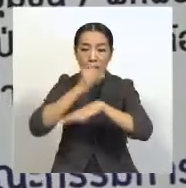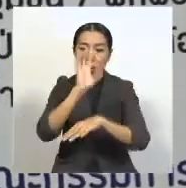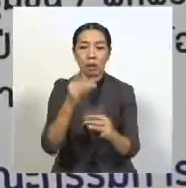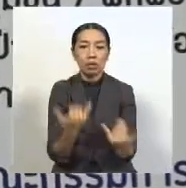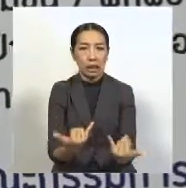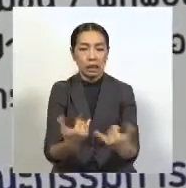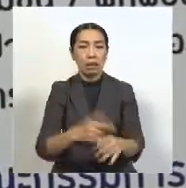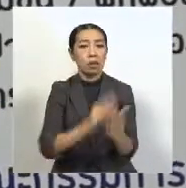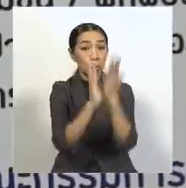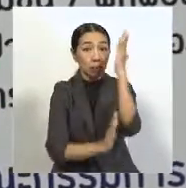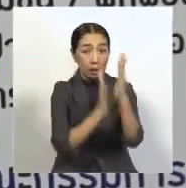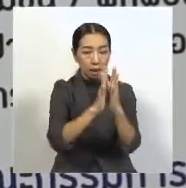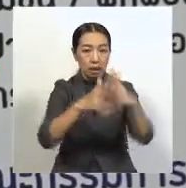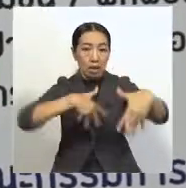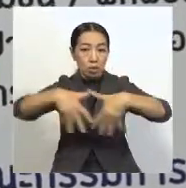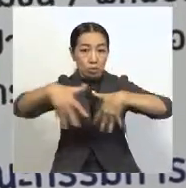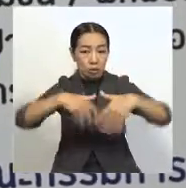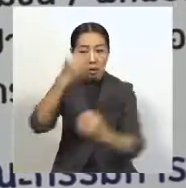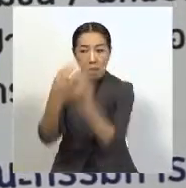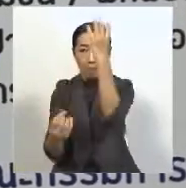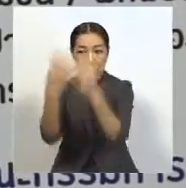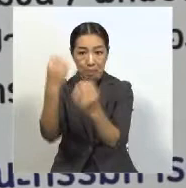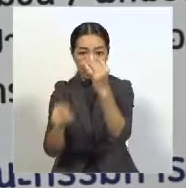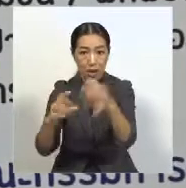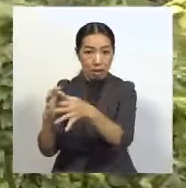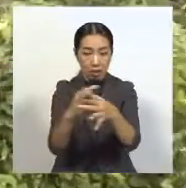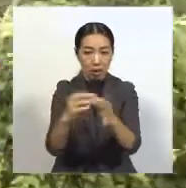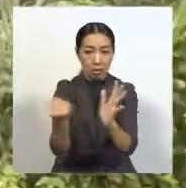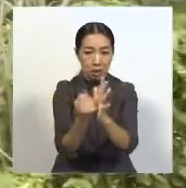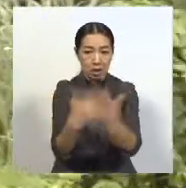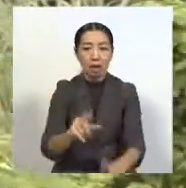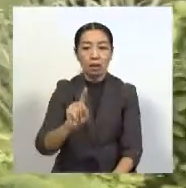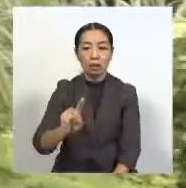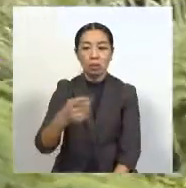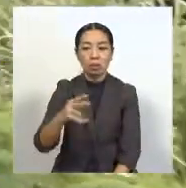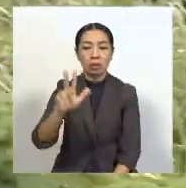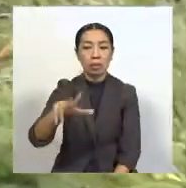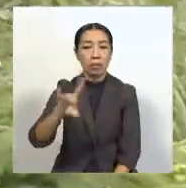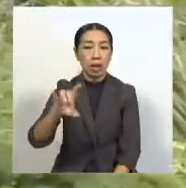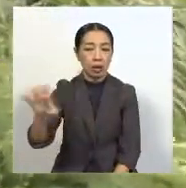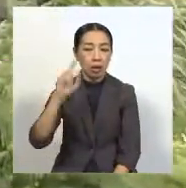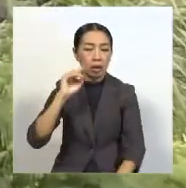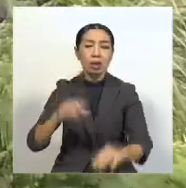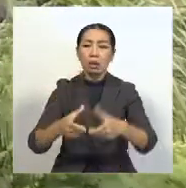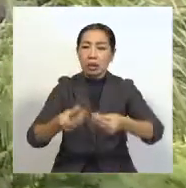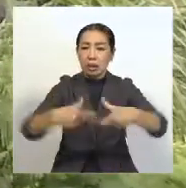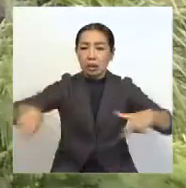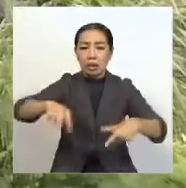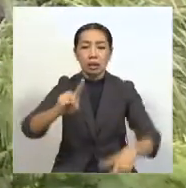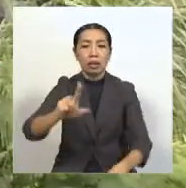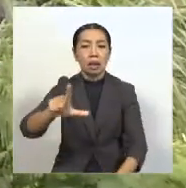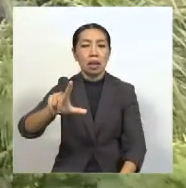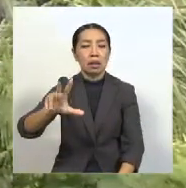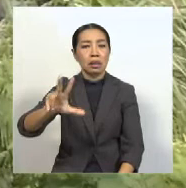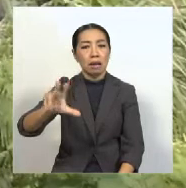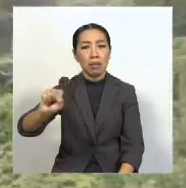เนี่ยมีป่าชุมชนที่ขึ้นทะเบียนไปแล้วกว่า 13,800 แห่งเนื้อที่รวม 7,300,000 ไร่ตั้งเป้าส่